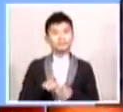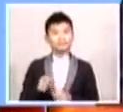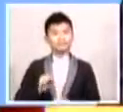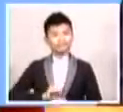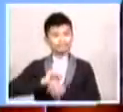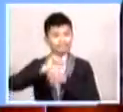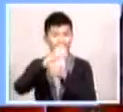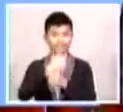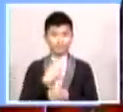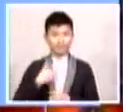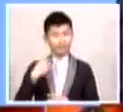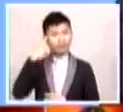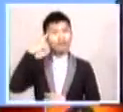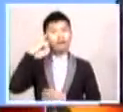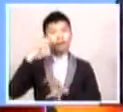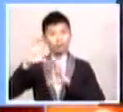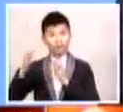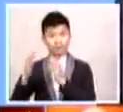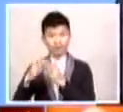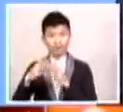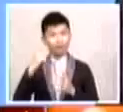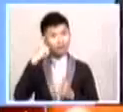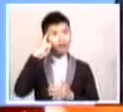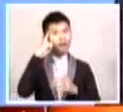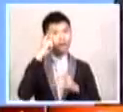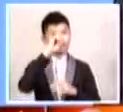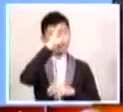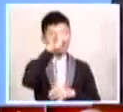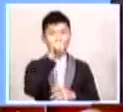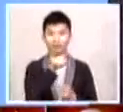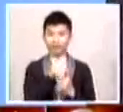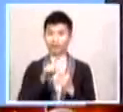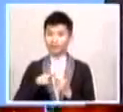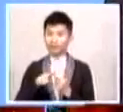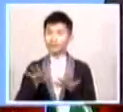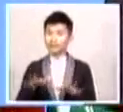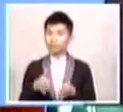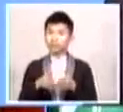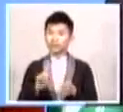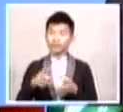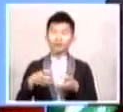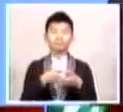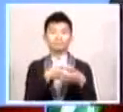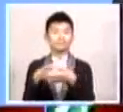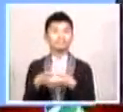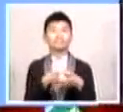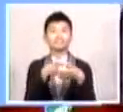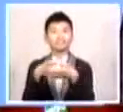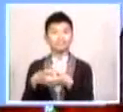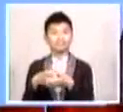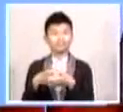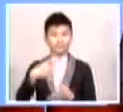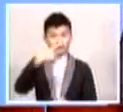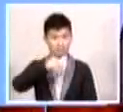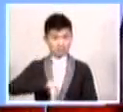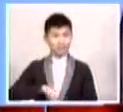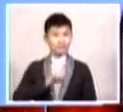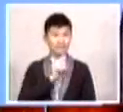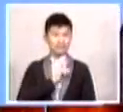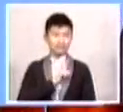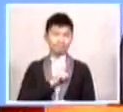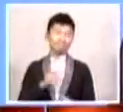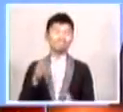家，想到这个党，这个时候最需要的就是团结，个人就